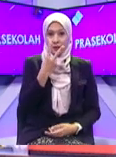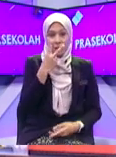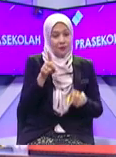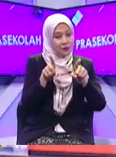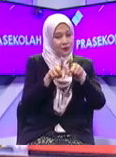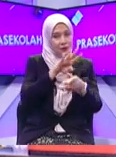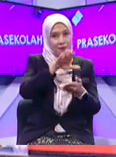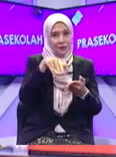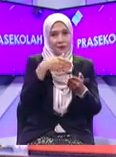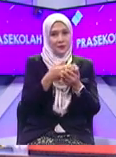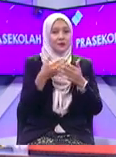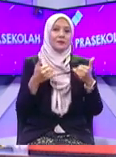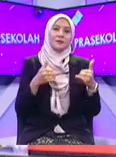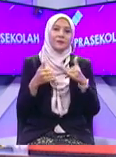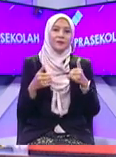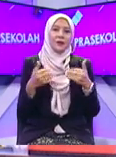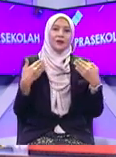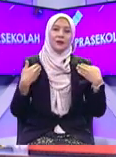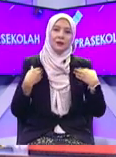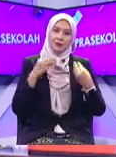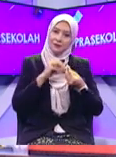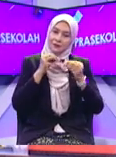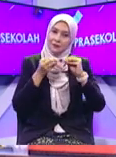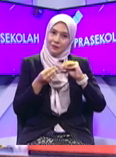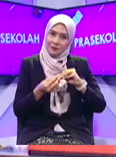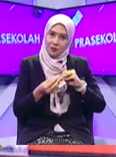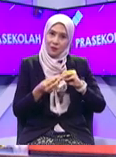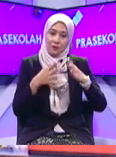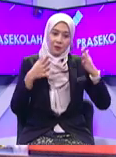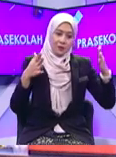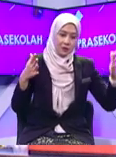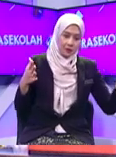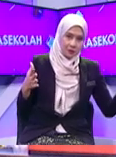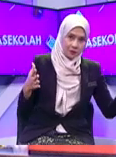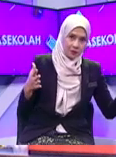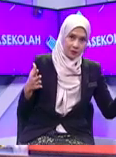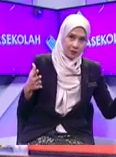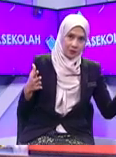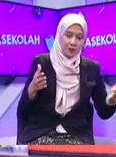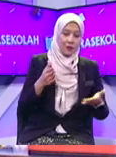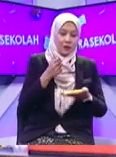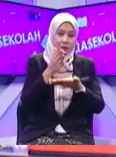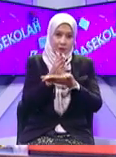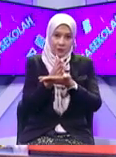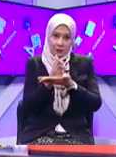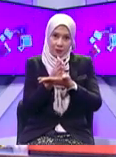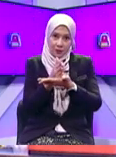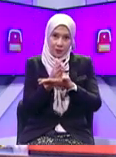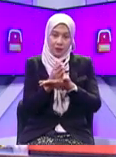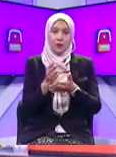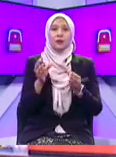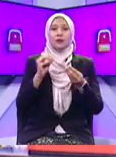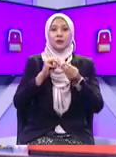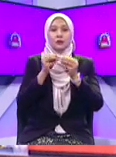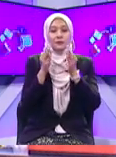permainan tadi kita tengok numbuh yang pertama tuh mestilah numbuh yang besar yang tengah-tengah Nih nomornya kecil